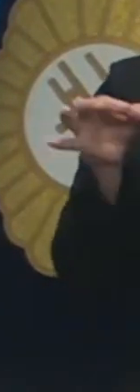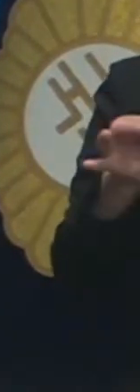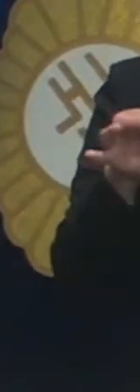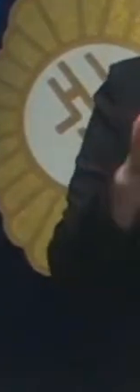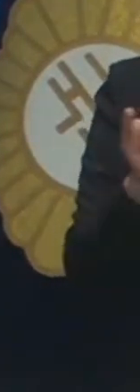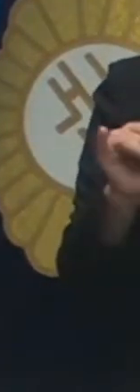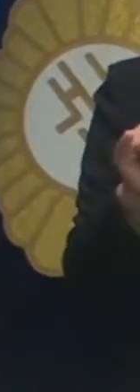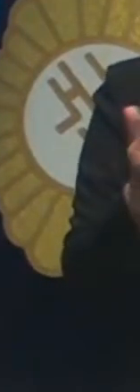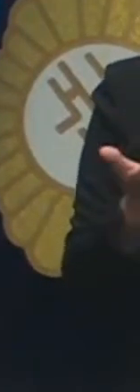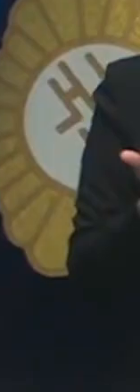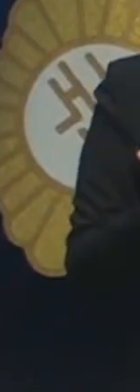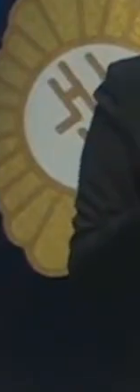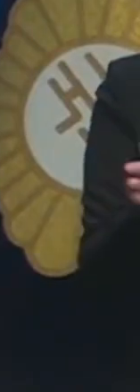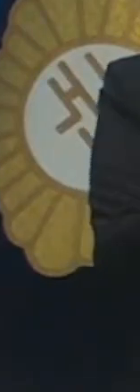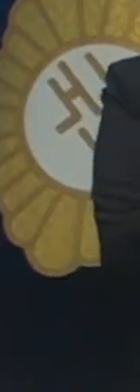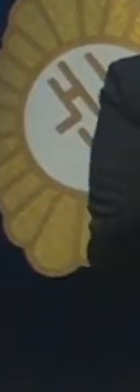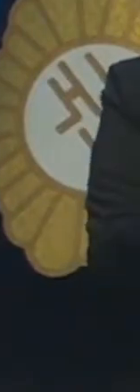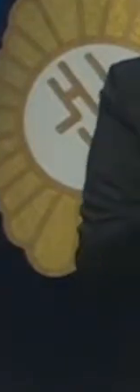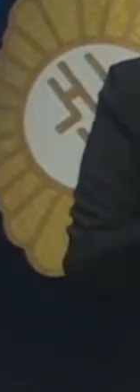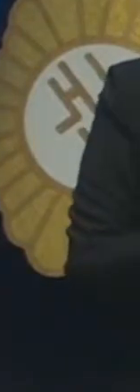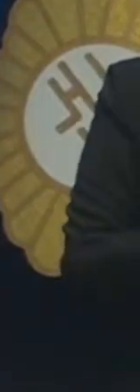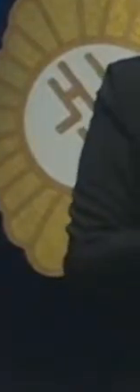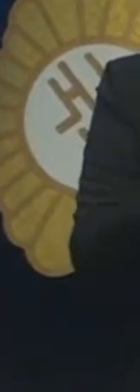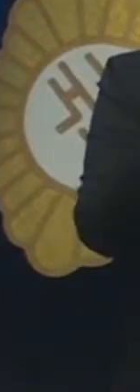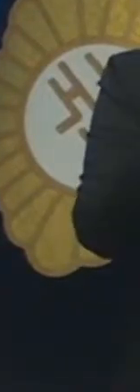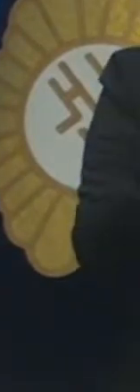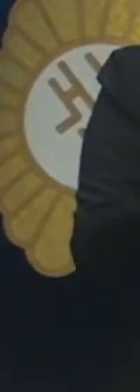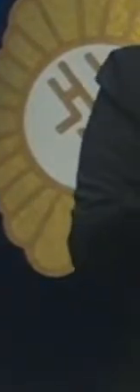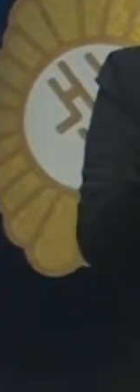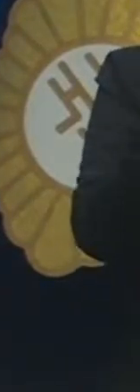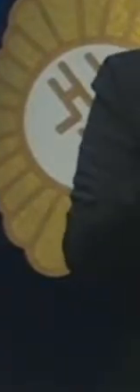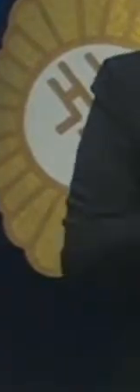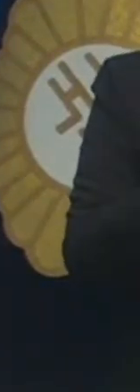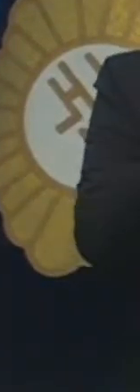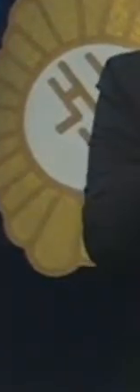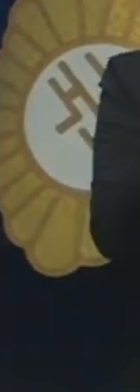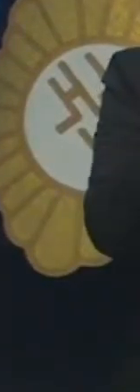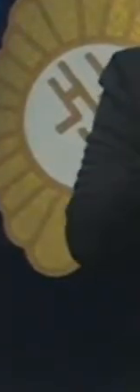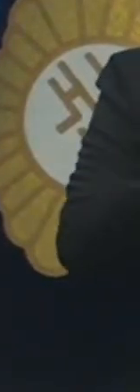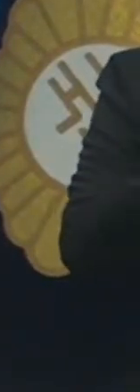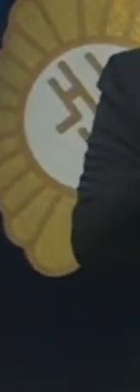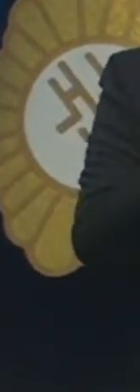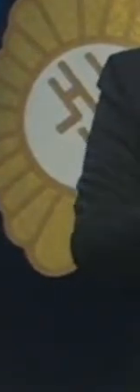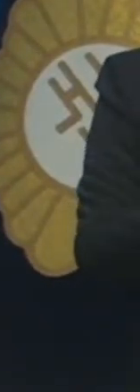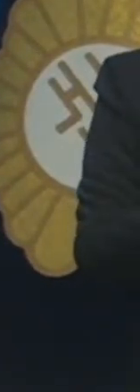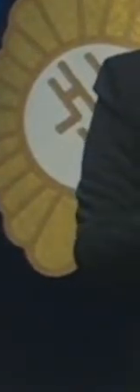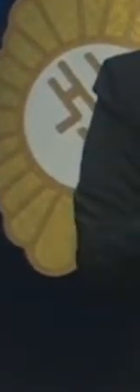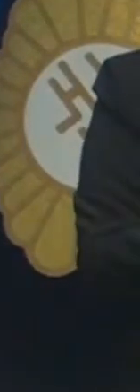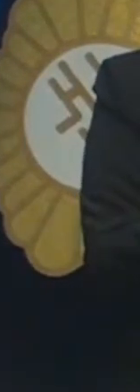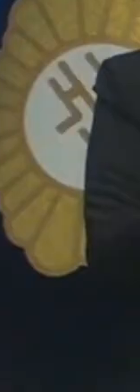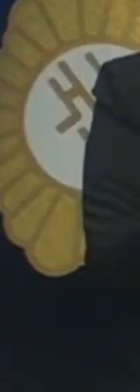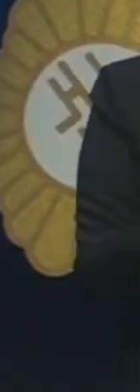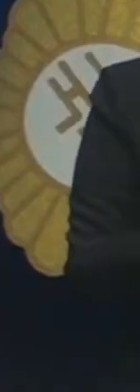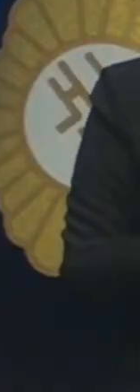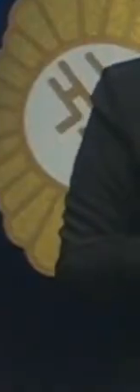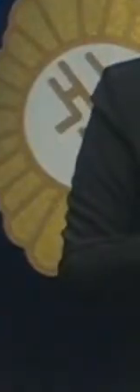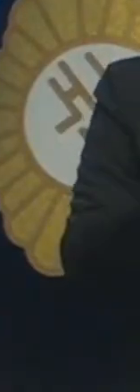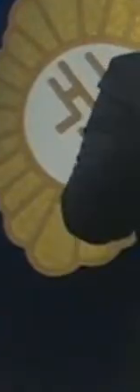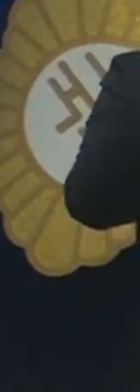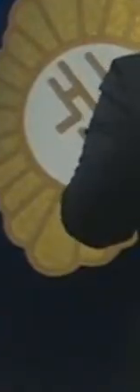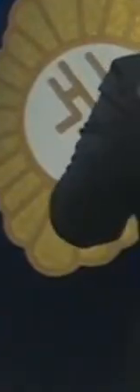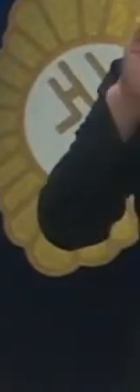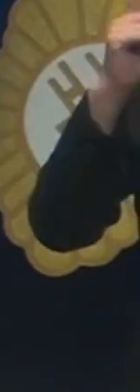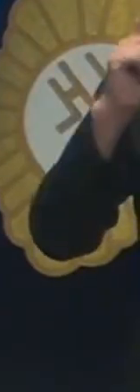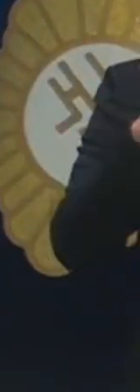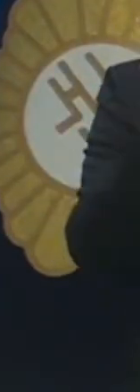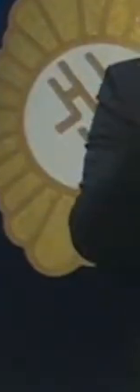잃었고 10만여 명에 달하는 노동자 전주들이 생존의 벼랑에 올려 있습니다. 대주주 MBK 김병주